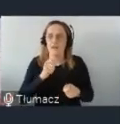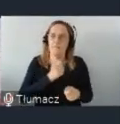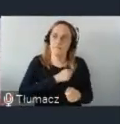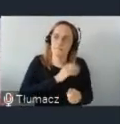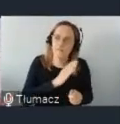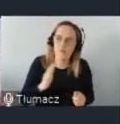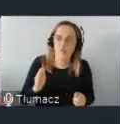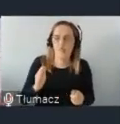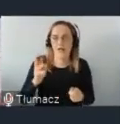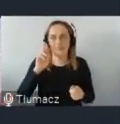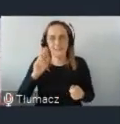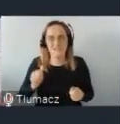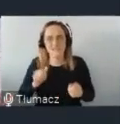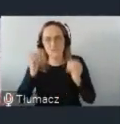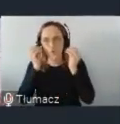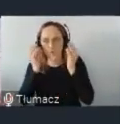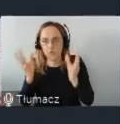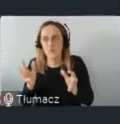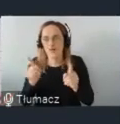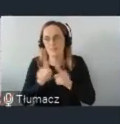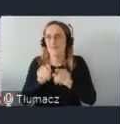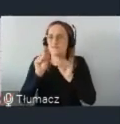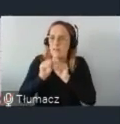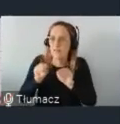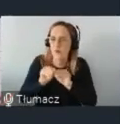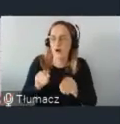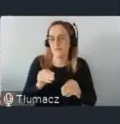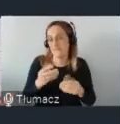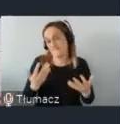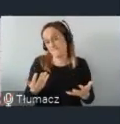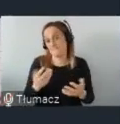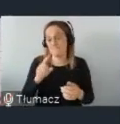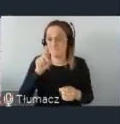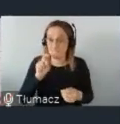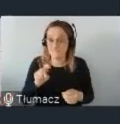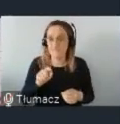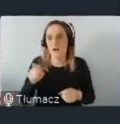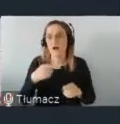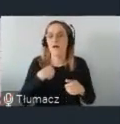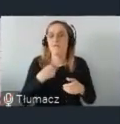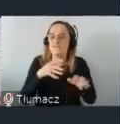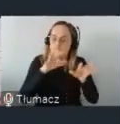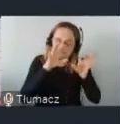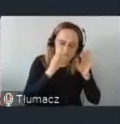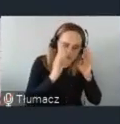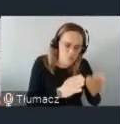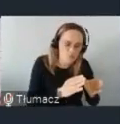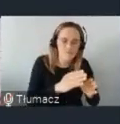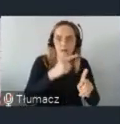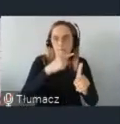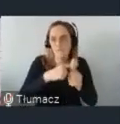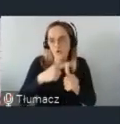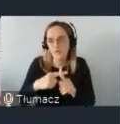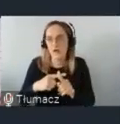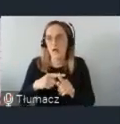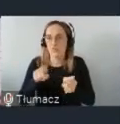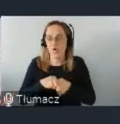w edukacji. Tam też skupię się na zaletach, na możliwościach